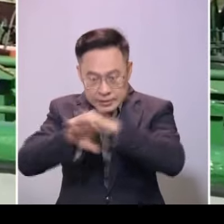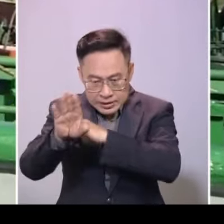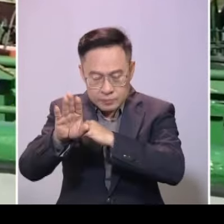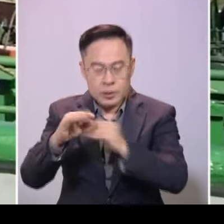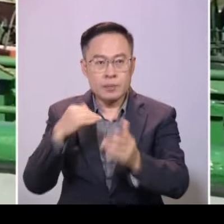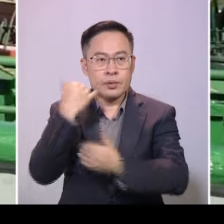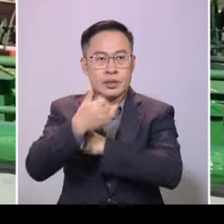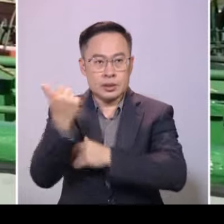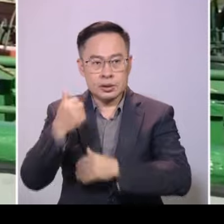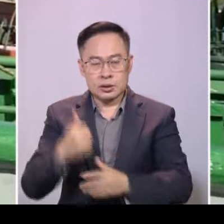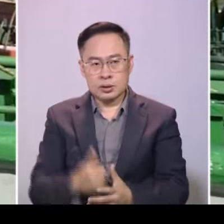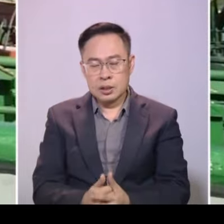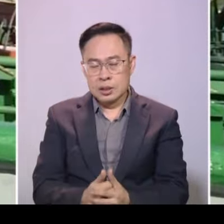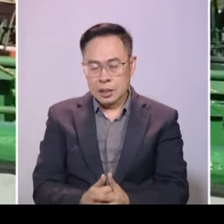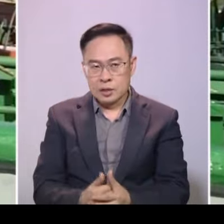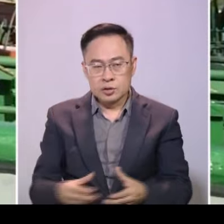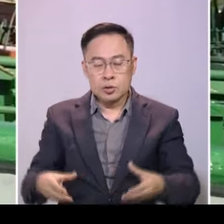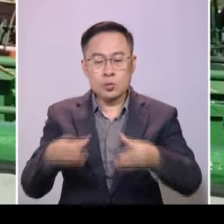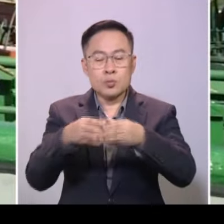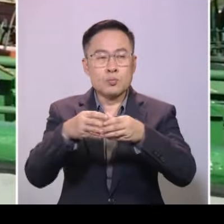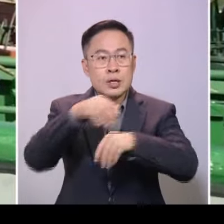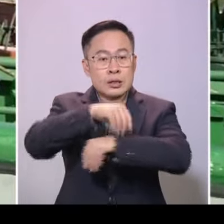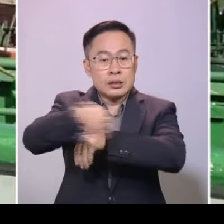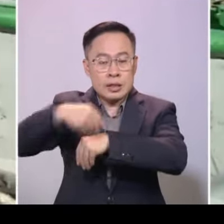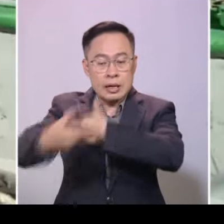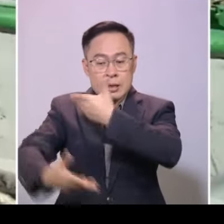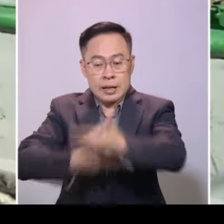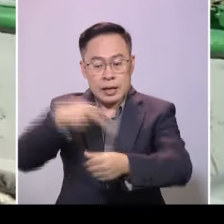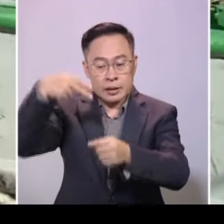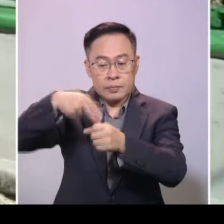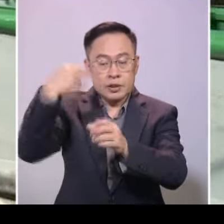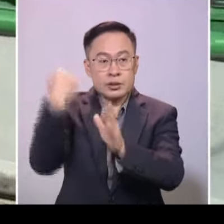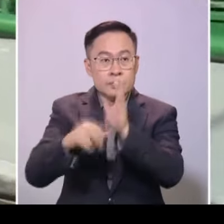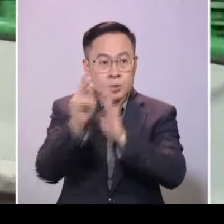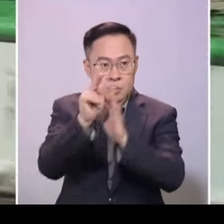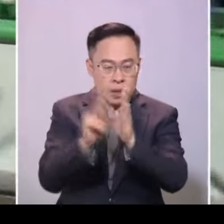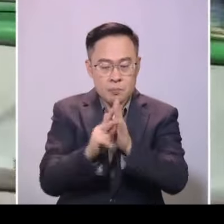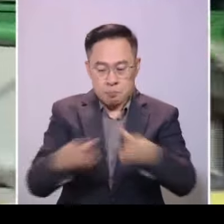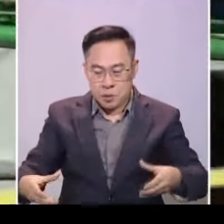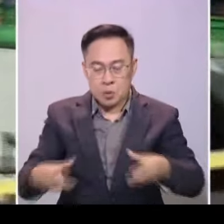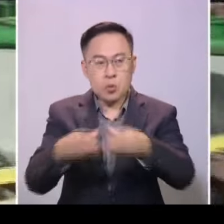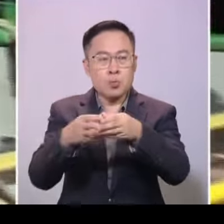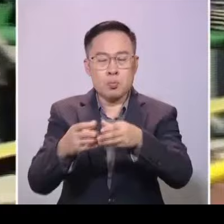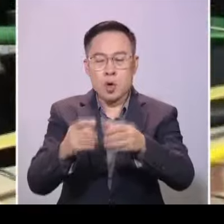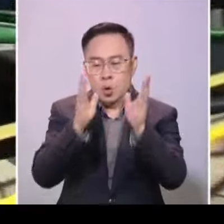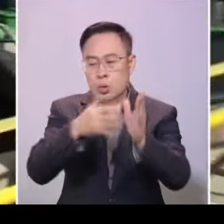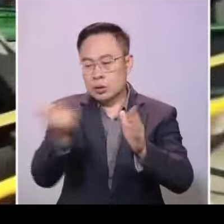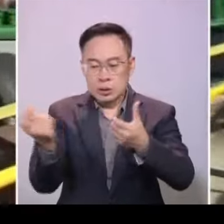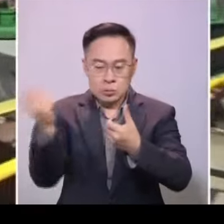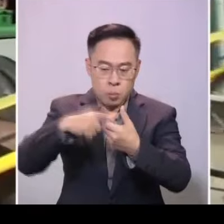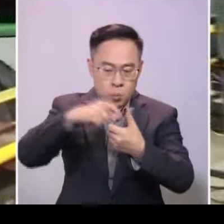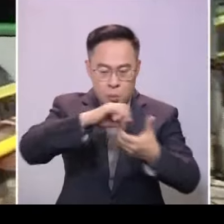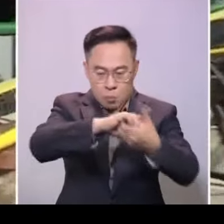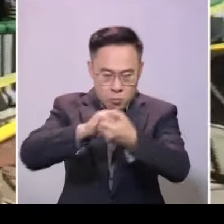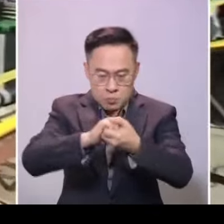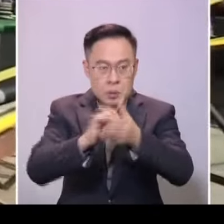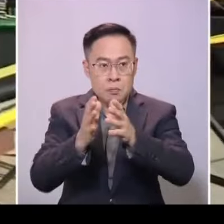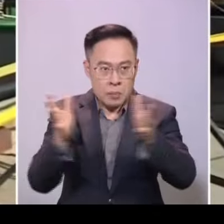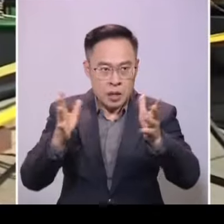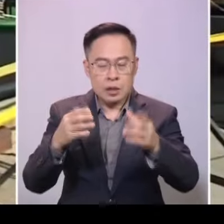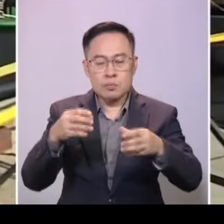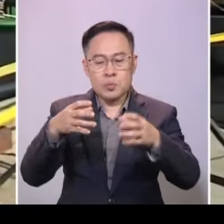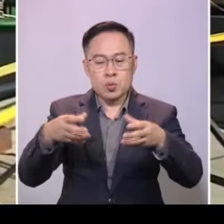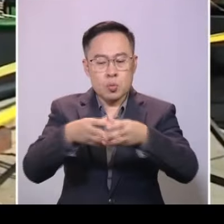นะคะใหญ่มากพอสมควรแล้วถ้าเกิดว่ามีเจ้าหน้าที่ไปเกี่ยวข้องต้องได้รับการลงโทษอย่างเด็ดขาด